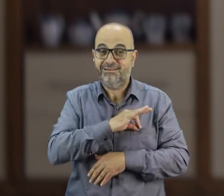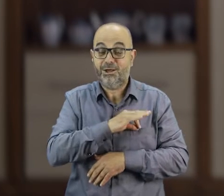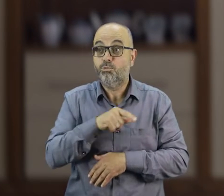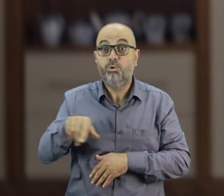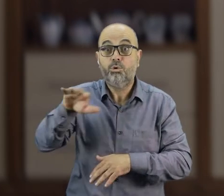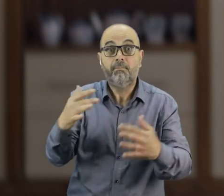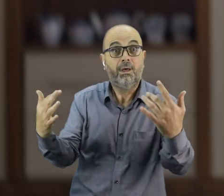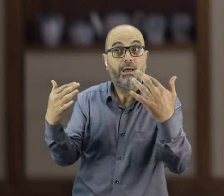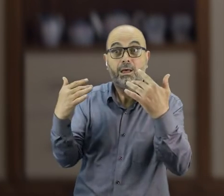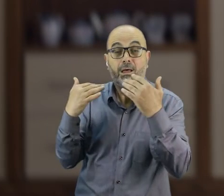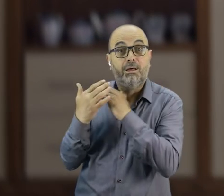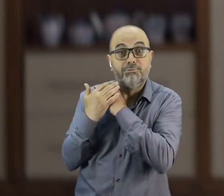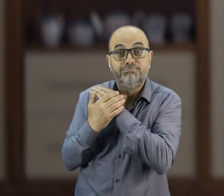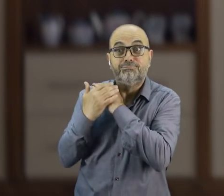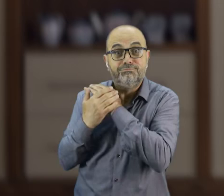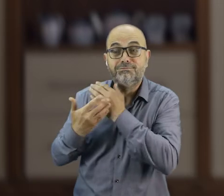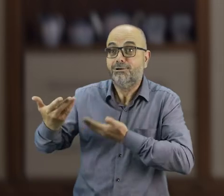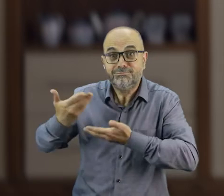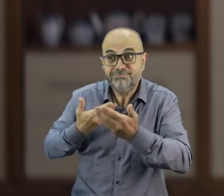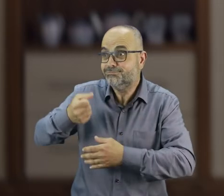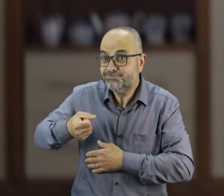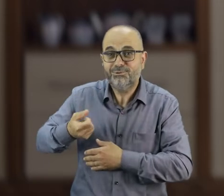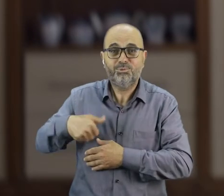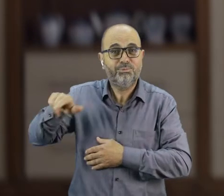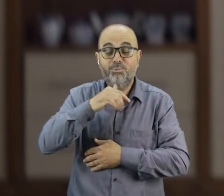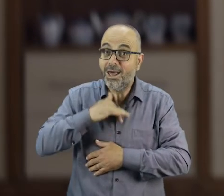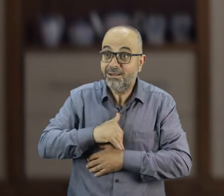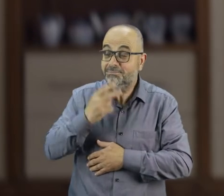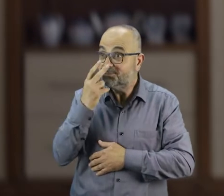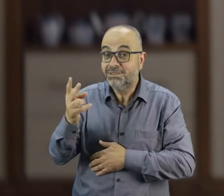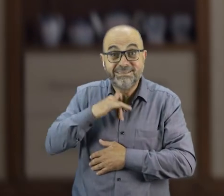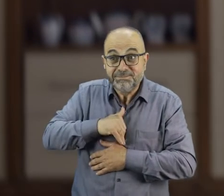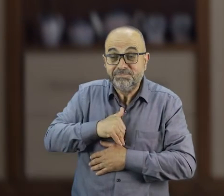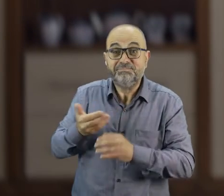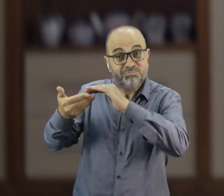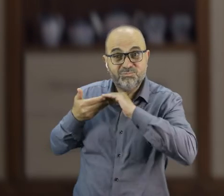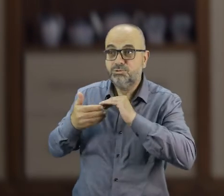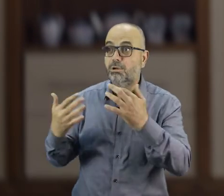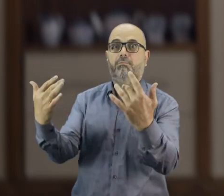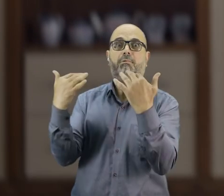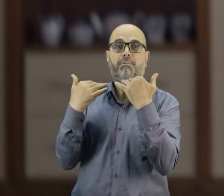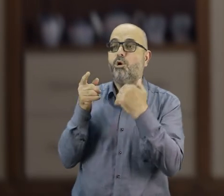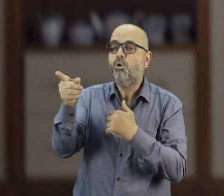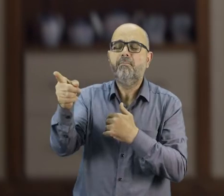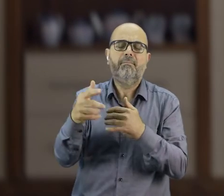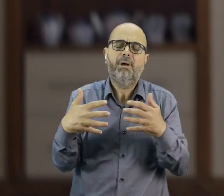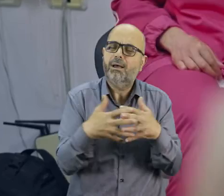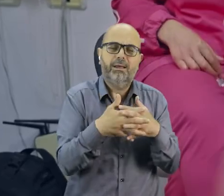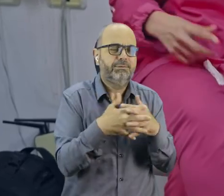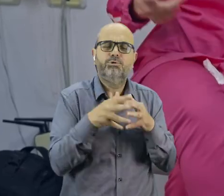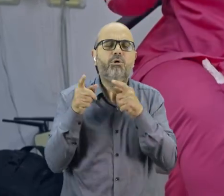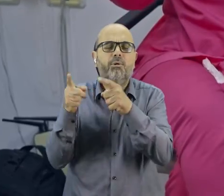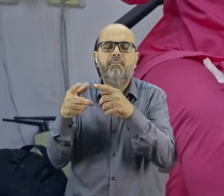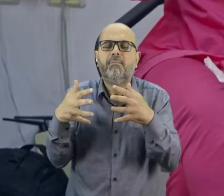كلهم حواليا وكنت محتاجاهم طبعاً كلهم، حسيتهم إنهم هم عائلتي وهم